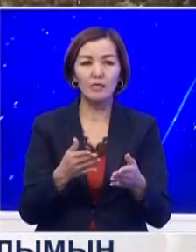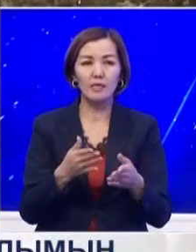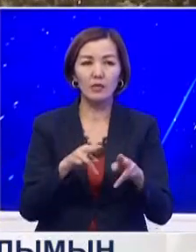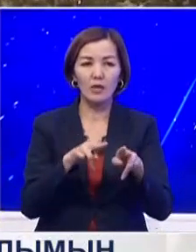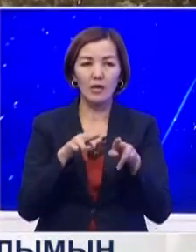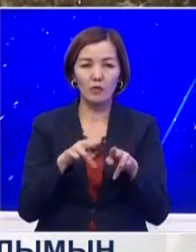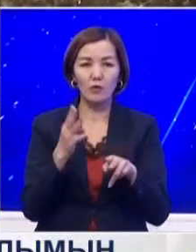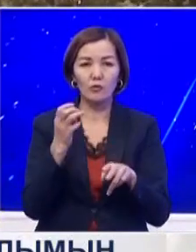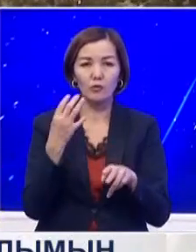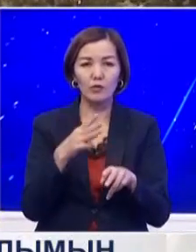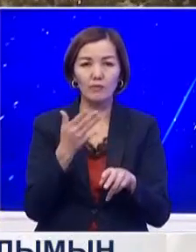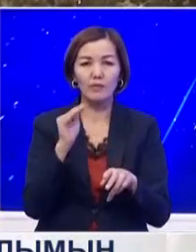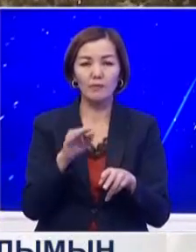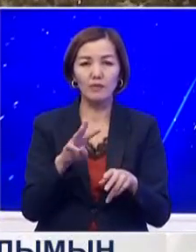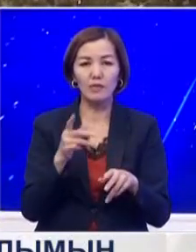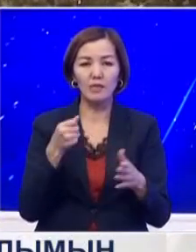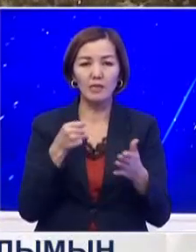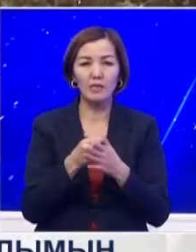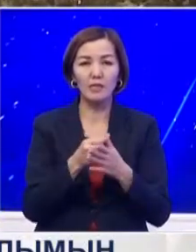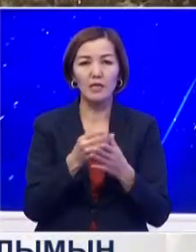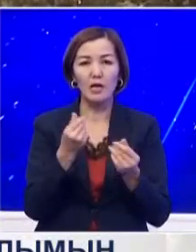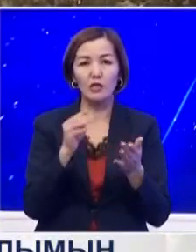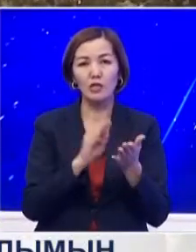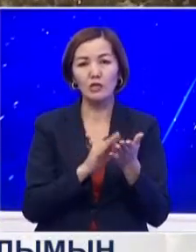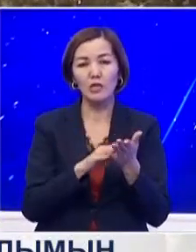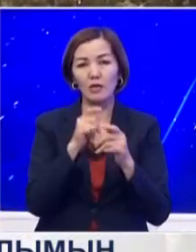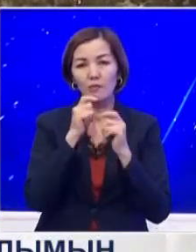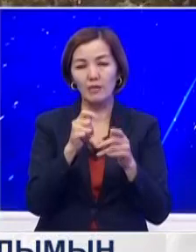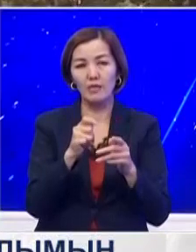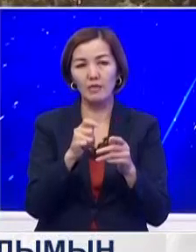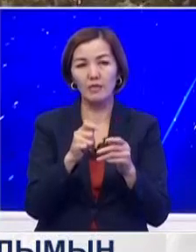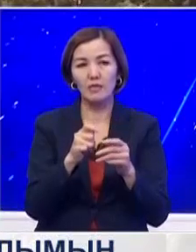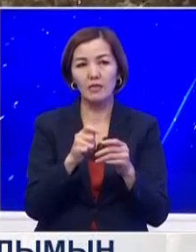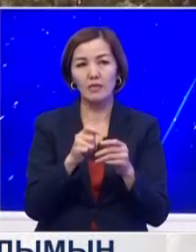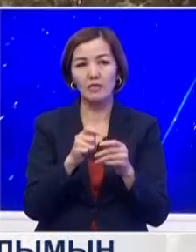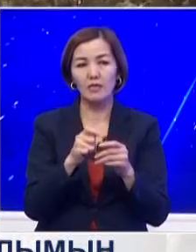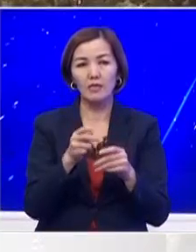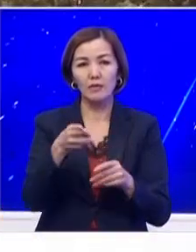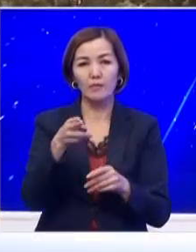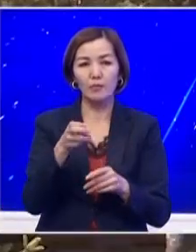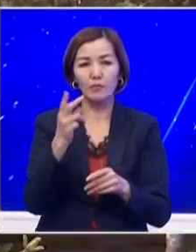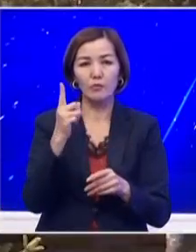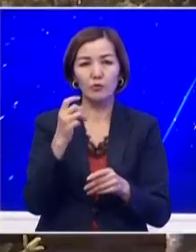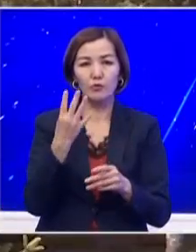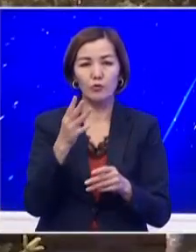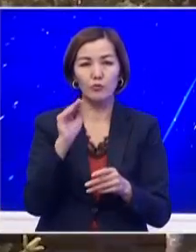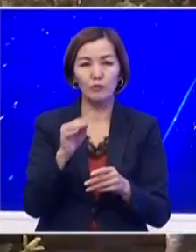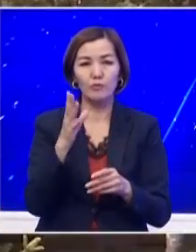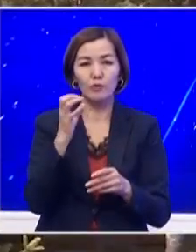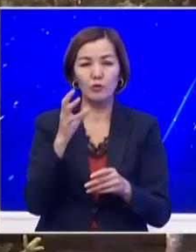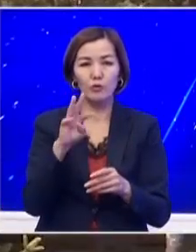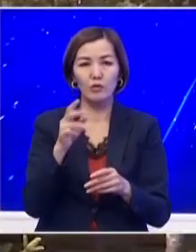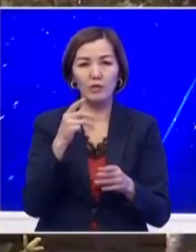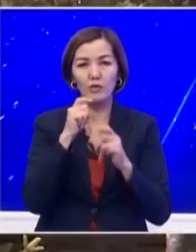қаруға 345 мың теңгеге дейін ақшалай сыйақы белгіленген. Тегіс оңғылды қаруға 103 500 теңгеде